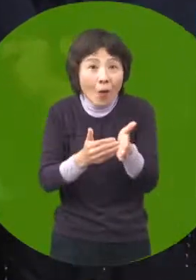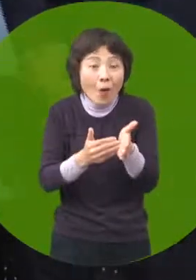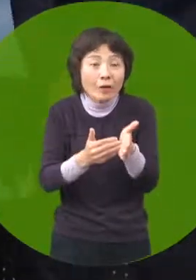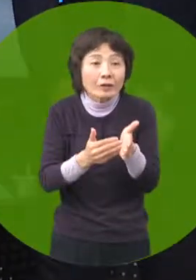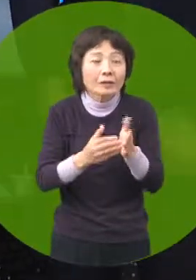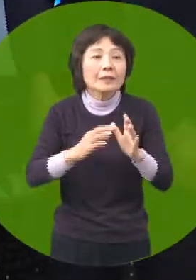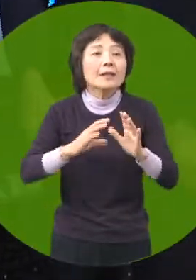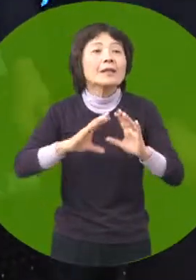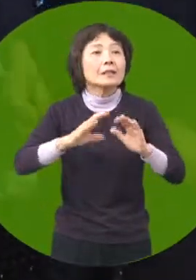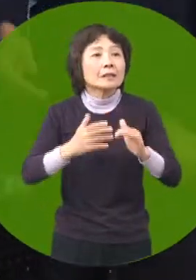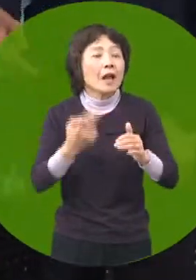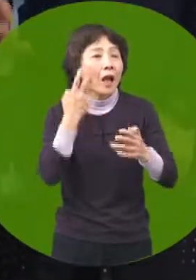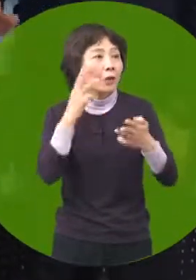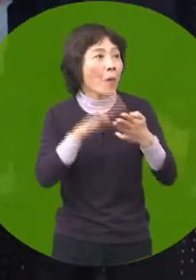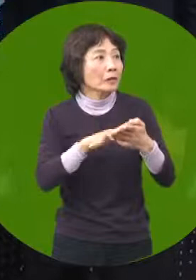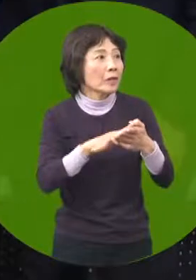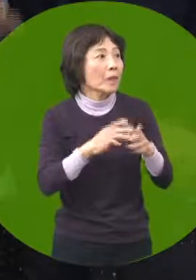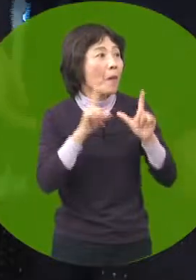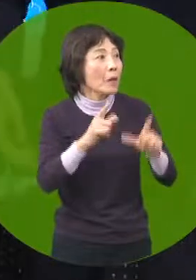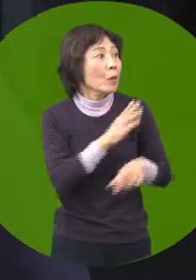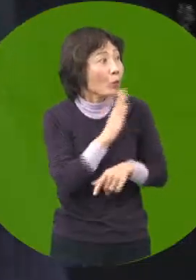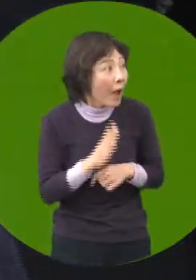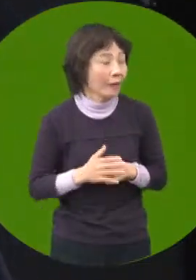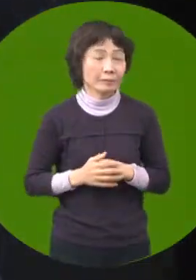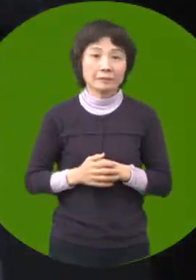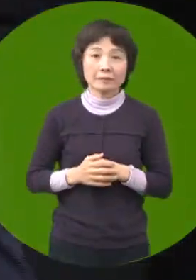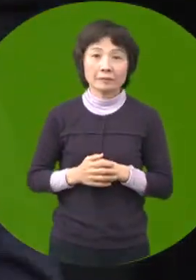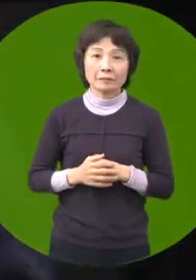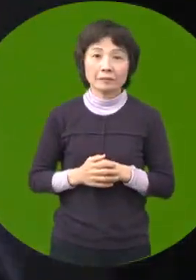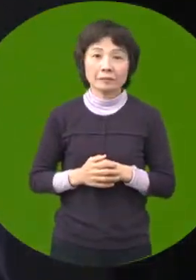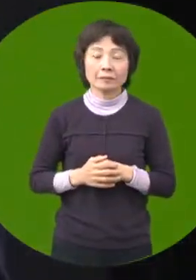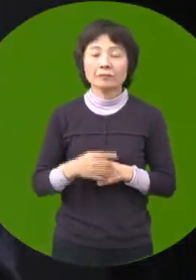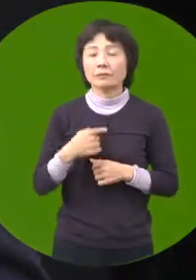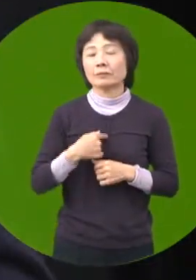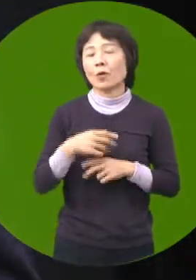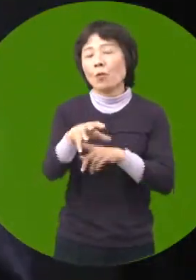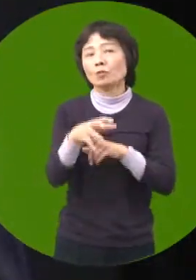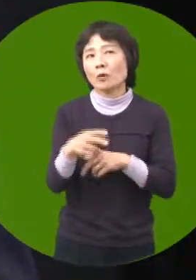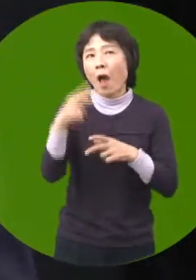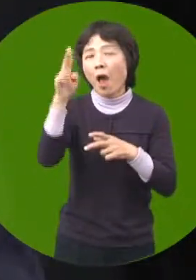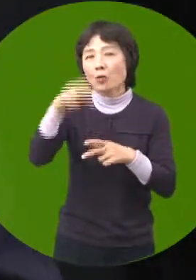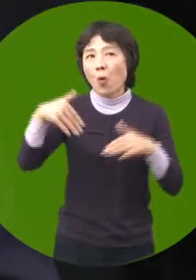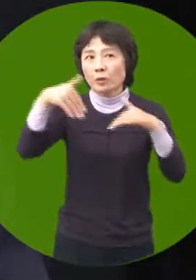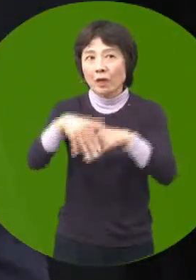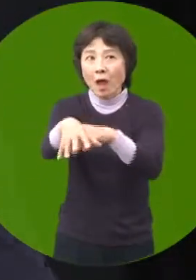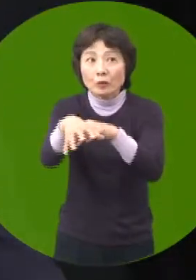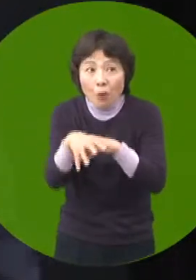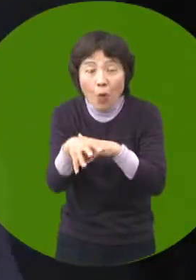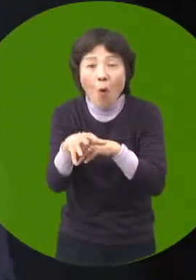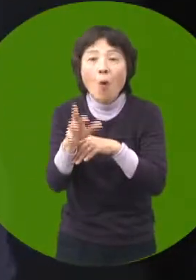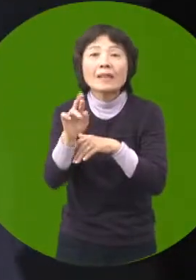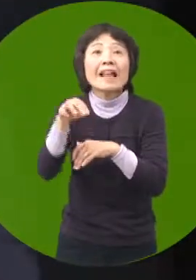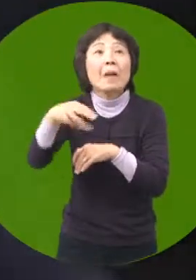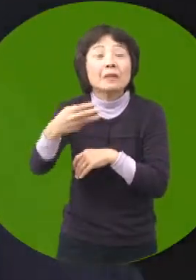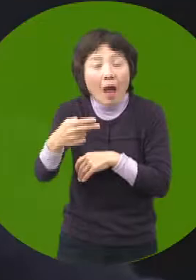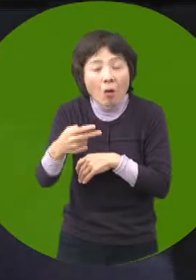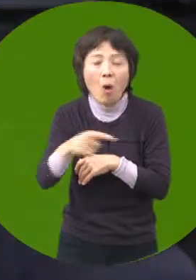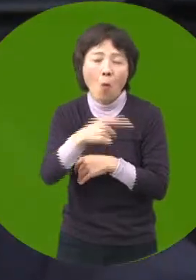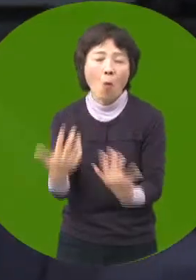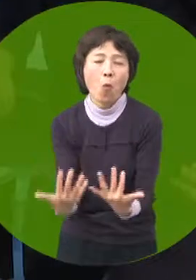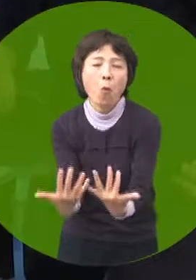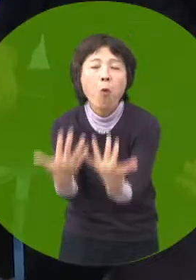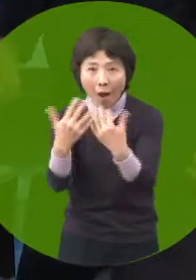ん、メッセージをお願いします。 オラガ村、読谷村、アザイラミナは大盛り上がり